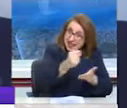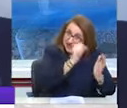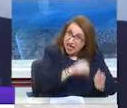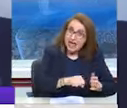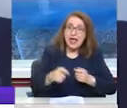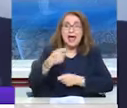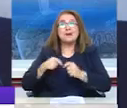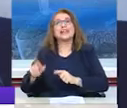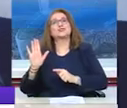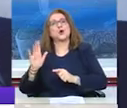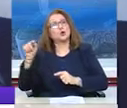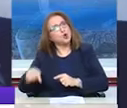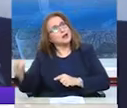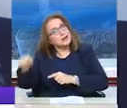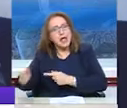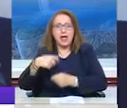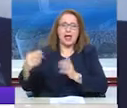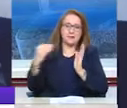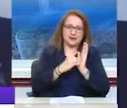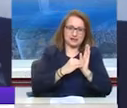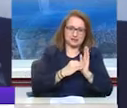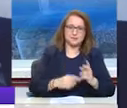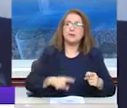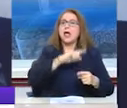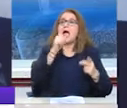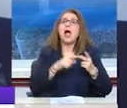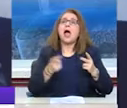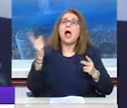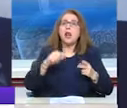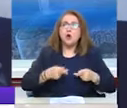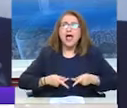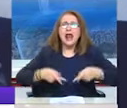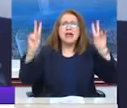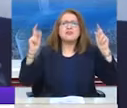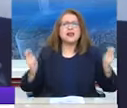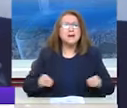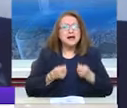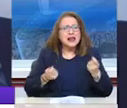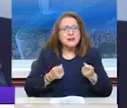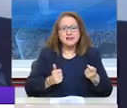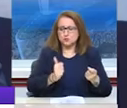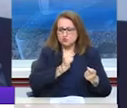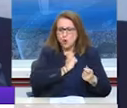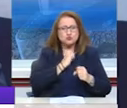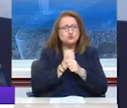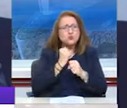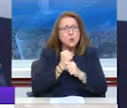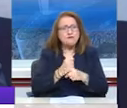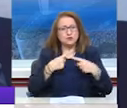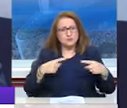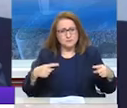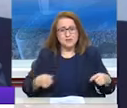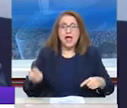Κεφάλαιο δεύτερο. Αποζημίωση για ελεύθερους επαγγελματίες, επιτιδευματίες αυτοαπασχολούμενους. Από 6